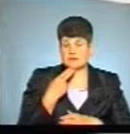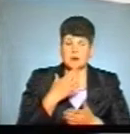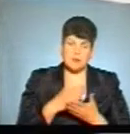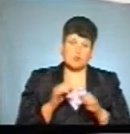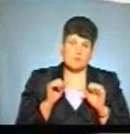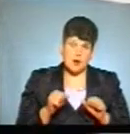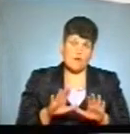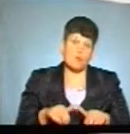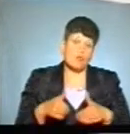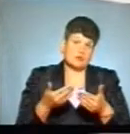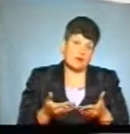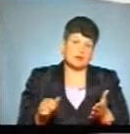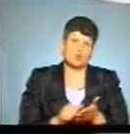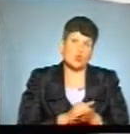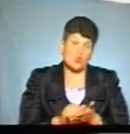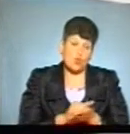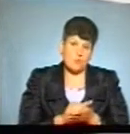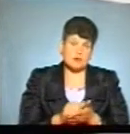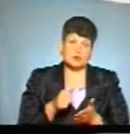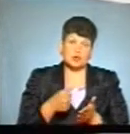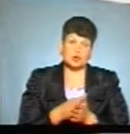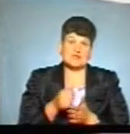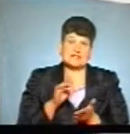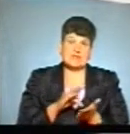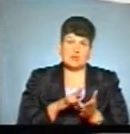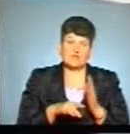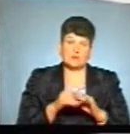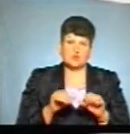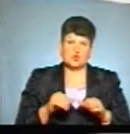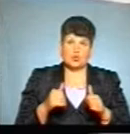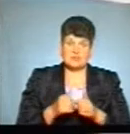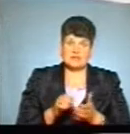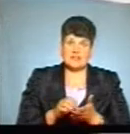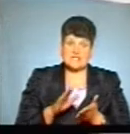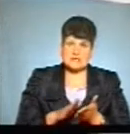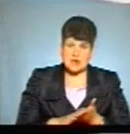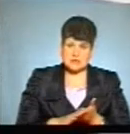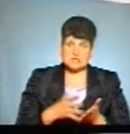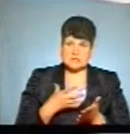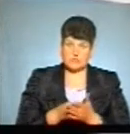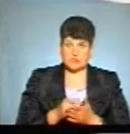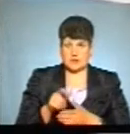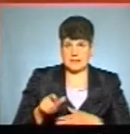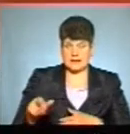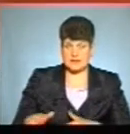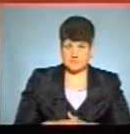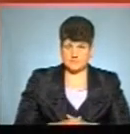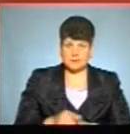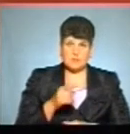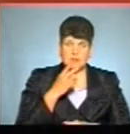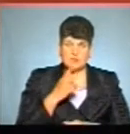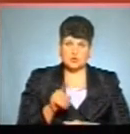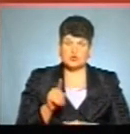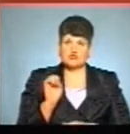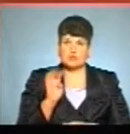право подати такі документи до Центральної виборчої комісії для реєстрації своїх кандидатів. От ми бачимо, що